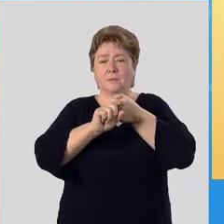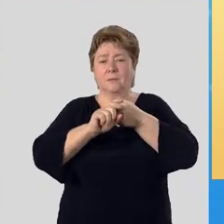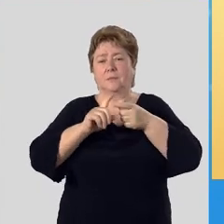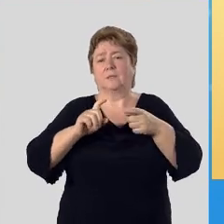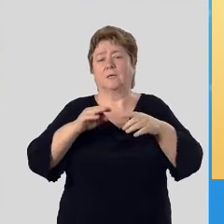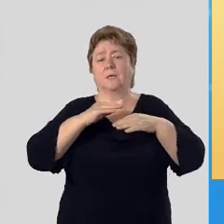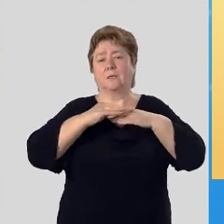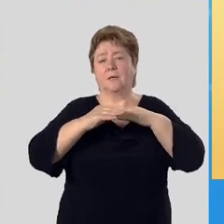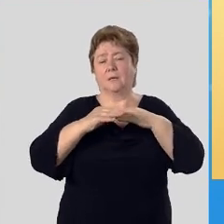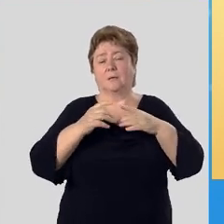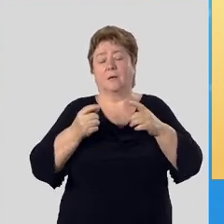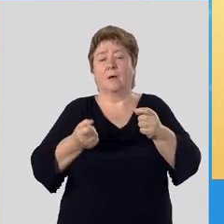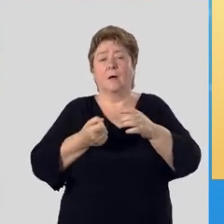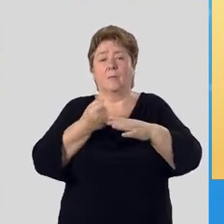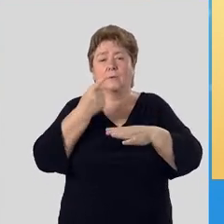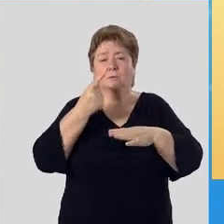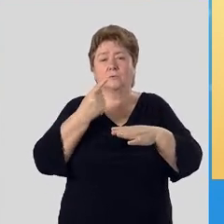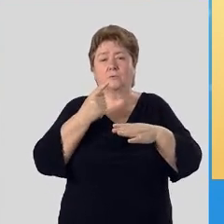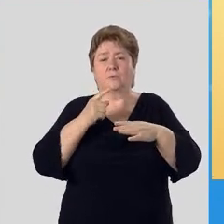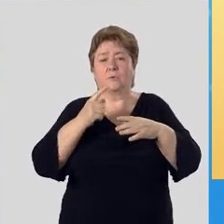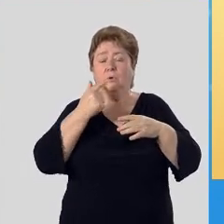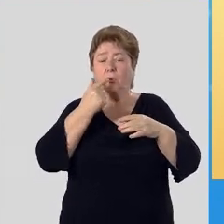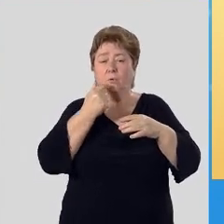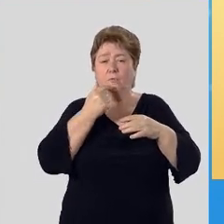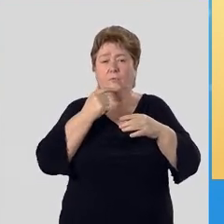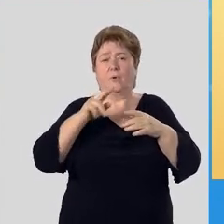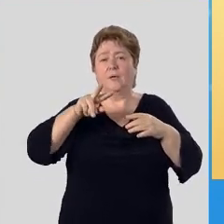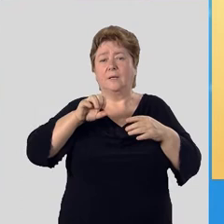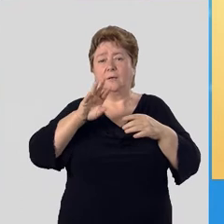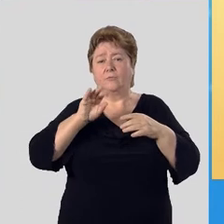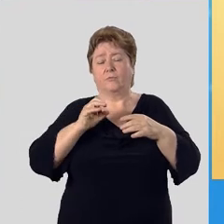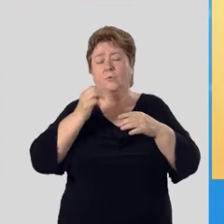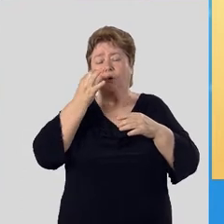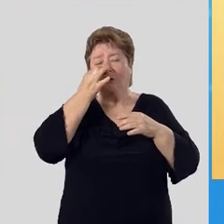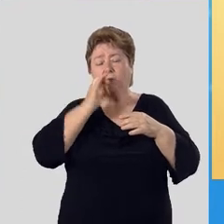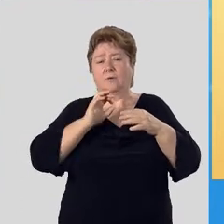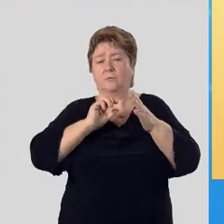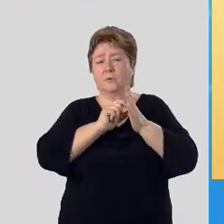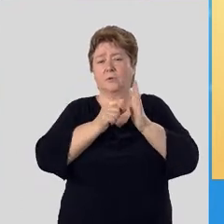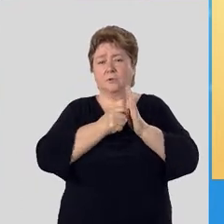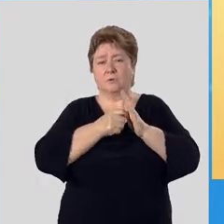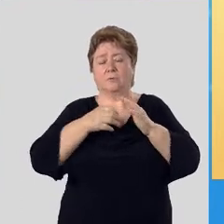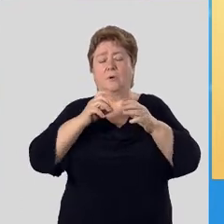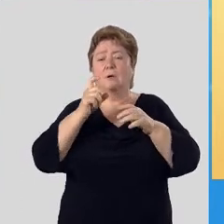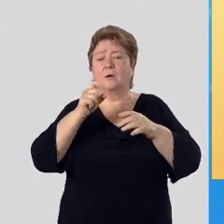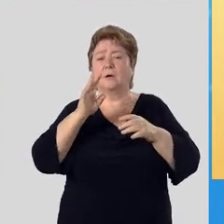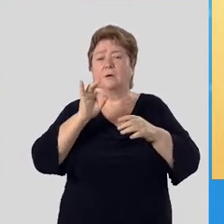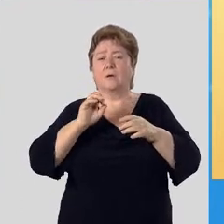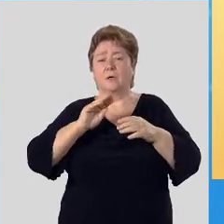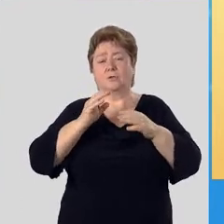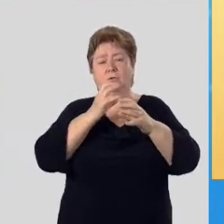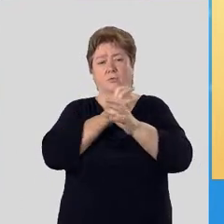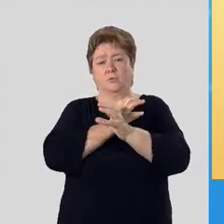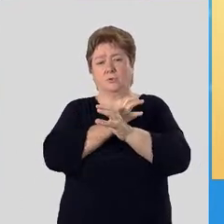Соединительная ткань образует кровь, лимфу, жировую клетчатку, хрящ,